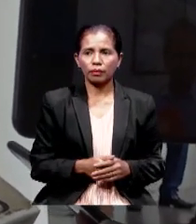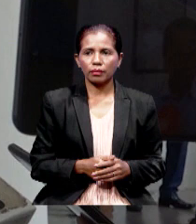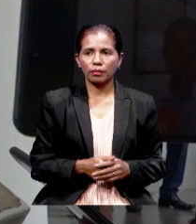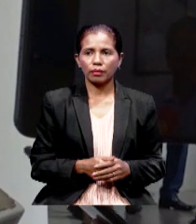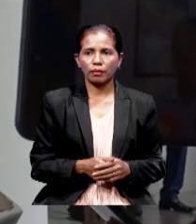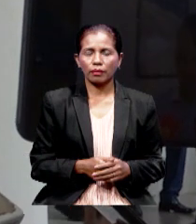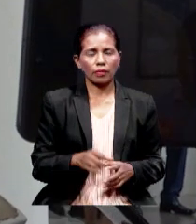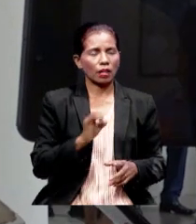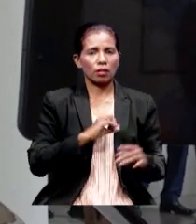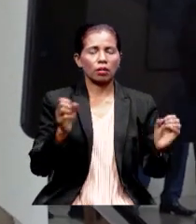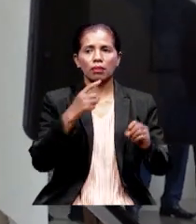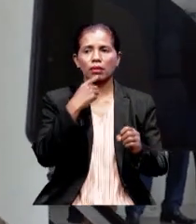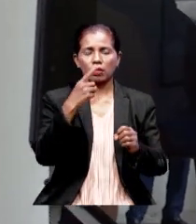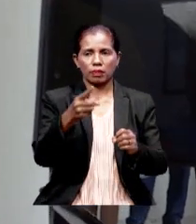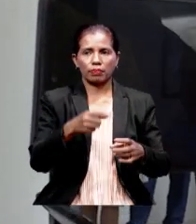Não, não é a aula bela pronúncia.